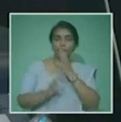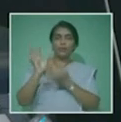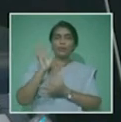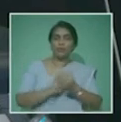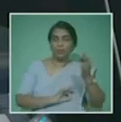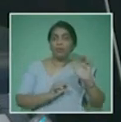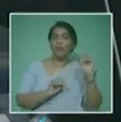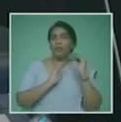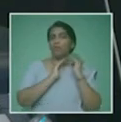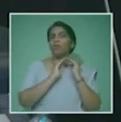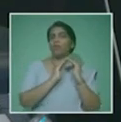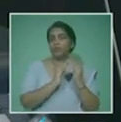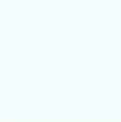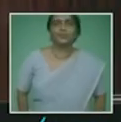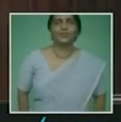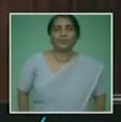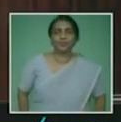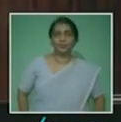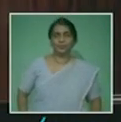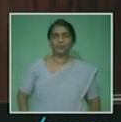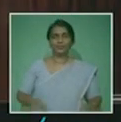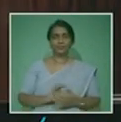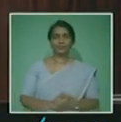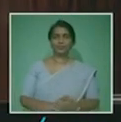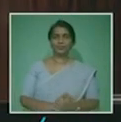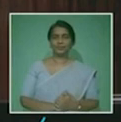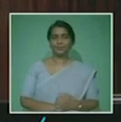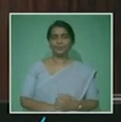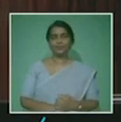පැවරීමේ කාර්යාලයක් අවශ්‍යයි ගරු කතානායකතුමනි